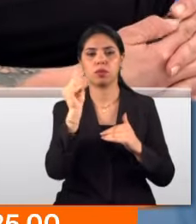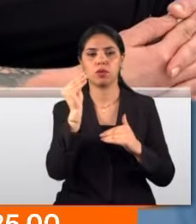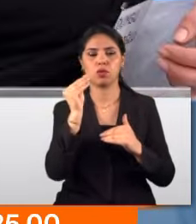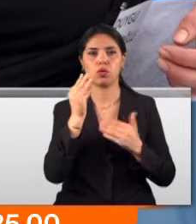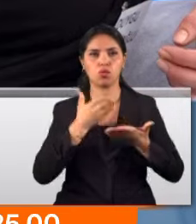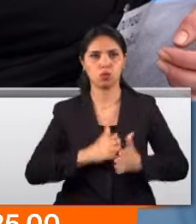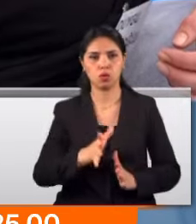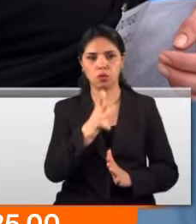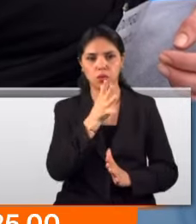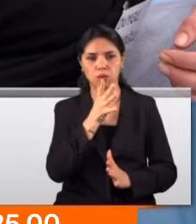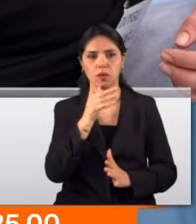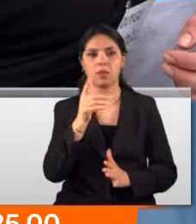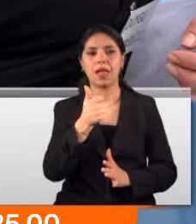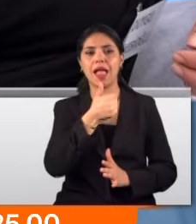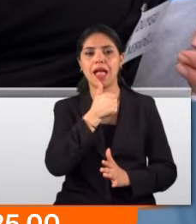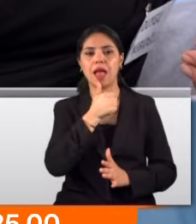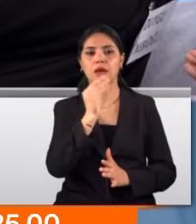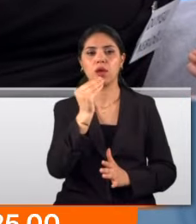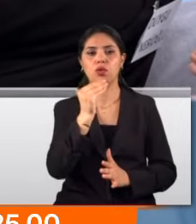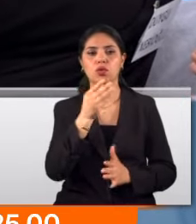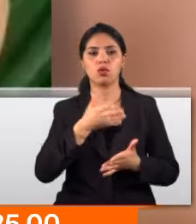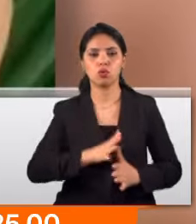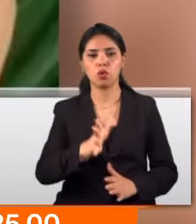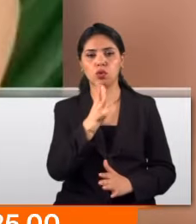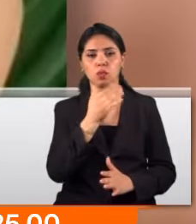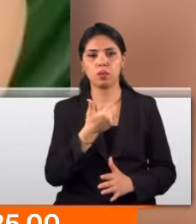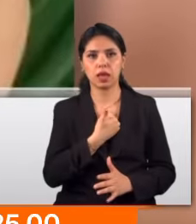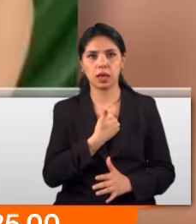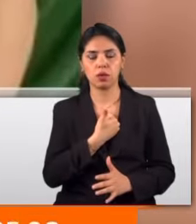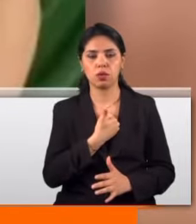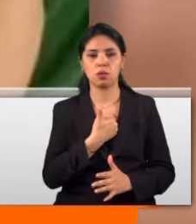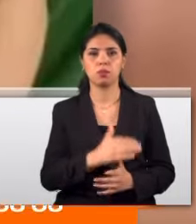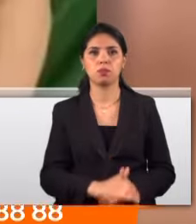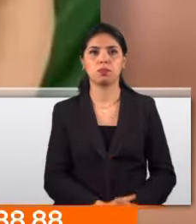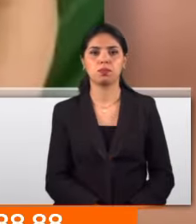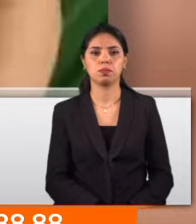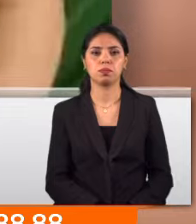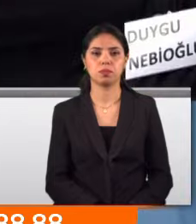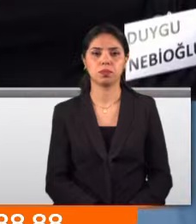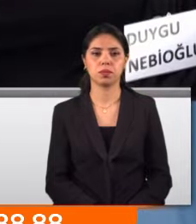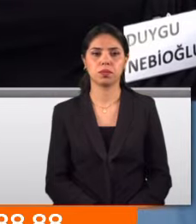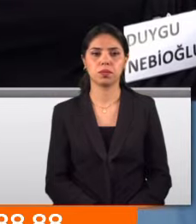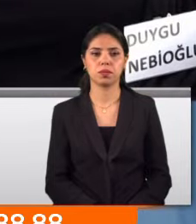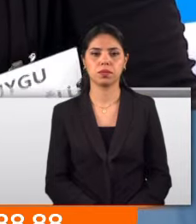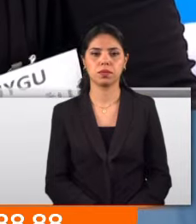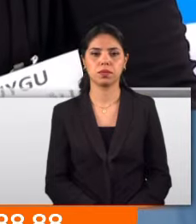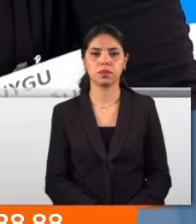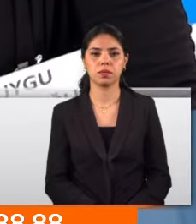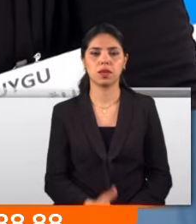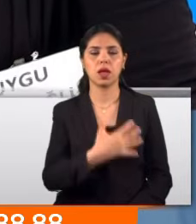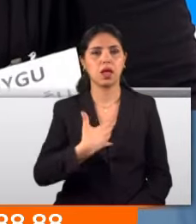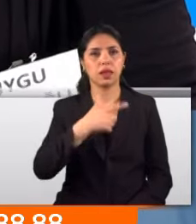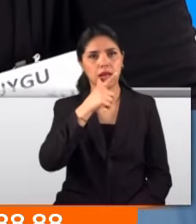olduğunu duyduk. Tamam. Bir erkek çocuğu olarak doğduğunu biliyorum. Sizin annem, bilmediğiniz bir abiniz olmuş. Olduğunu söylüyor aslında. Bir seslen annene. İyi